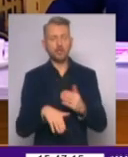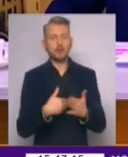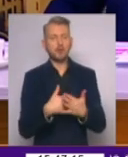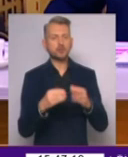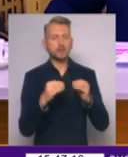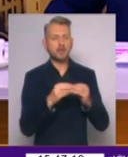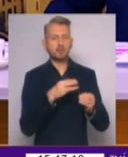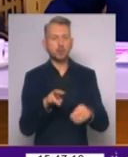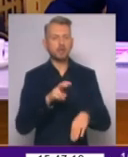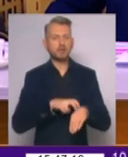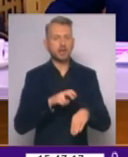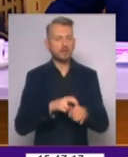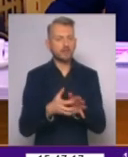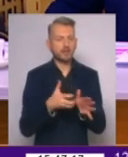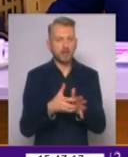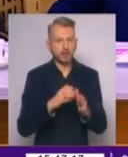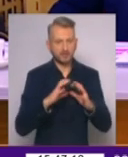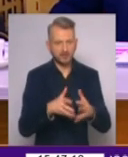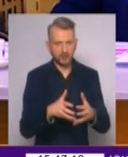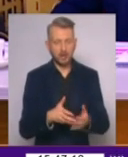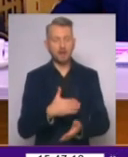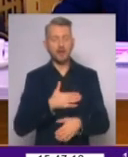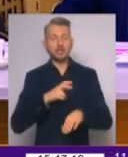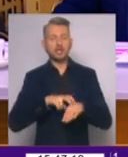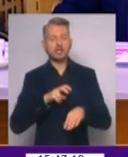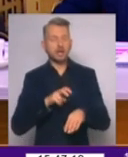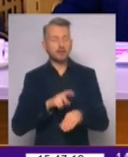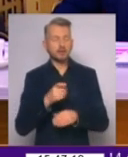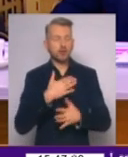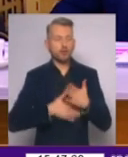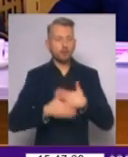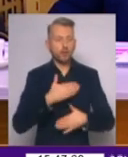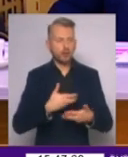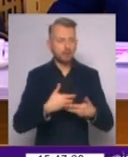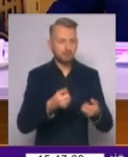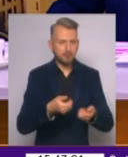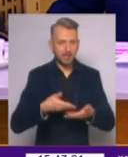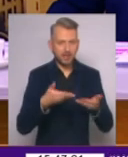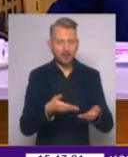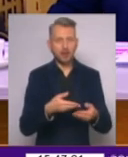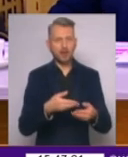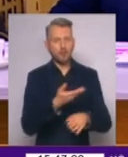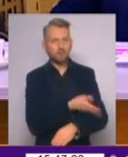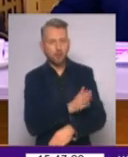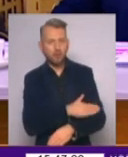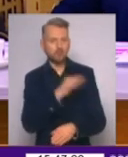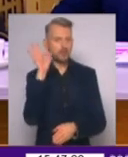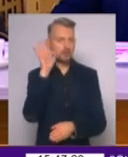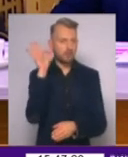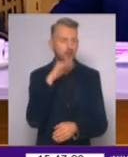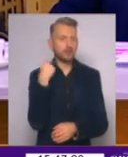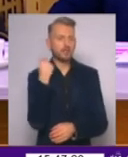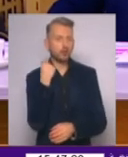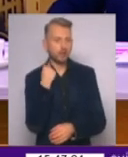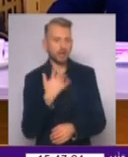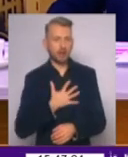10 мільйонів лікарів не вистачає в світі. Наших лікарів з задоволенням бере Польща, Німеччина, Великобританія, Канада